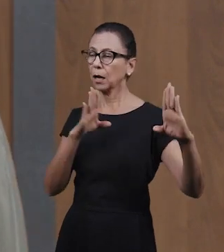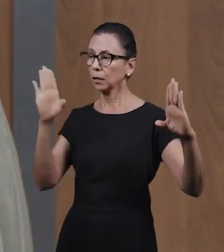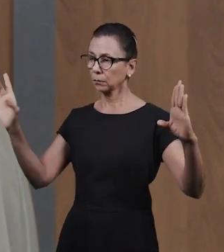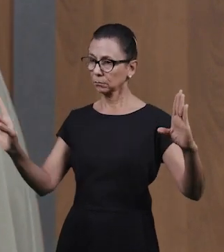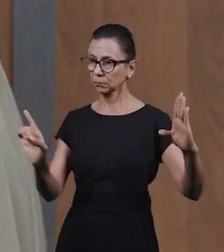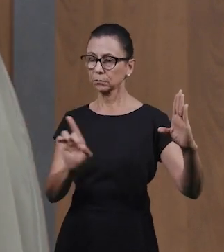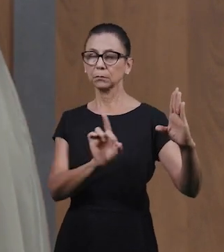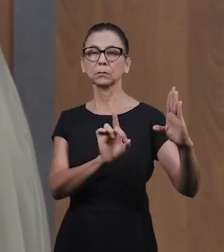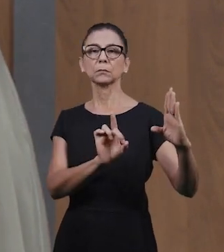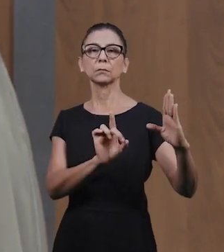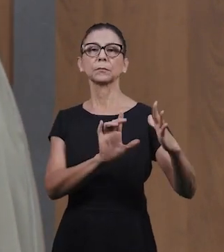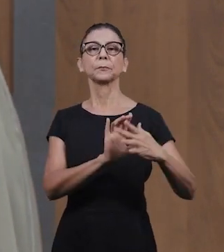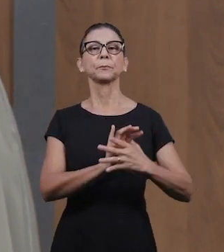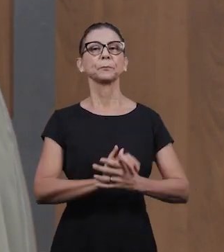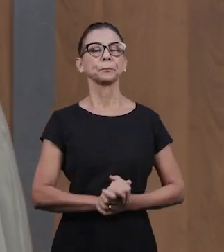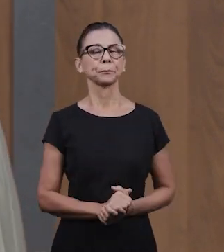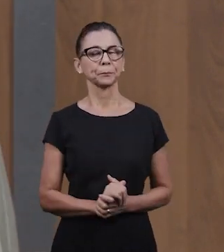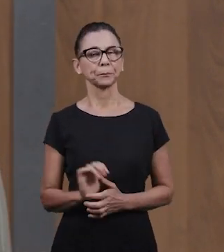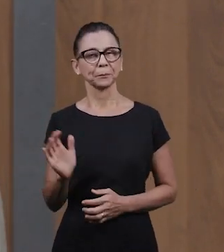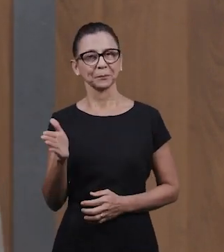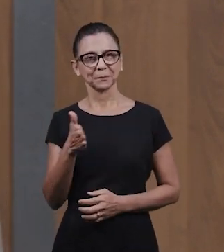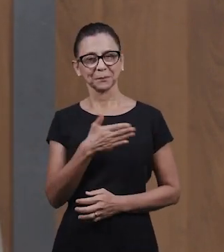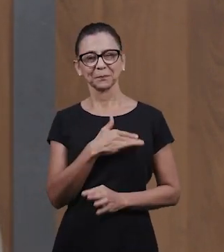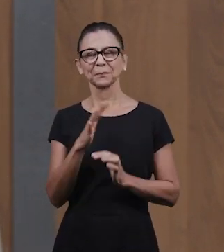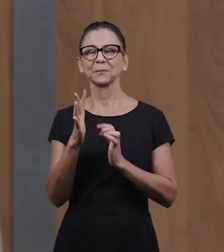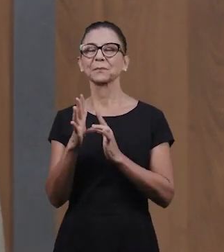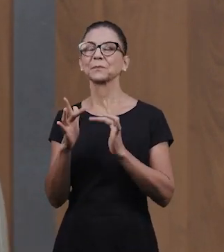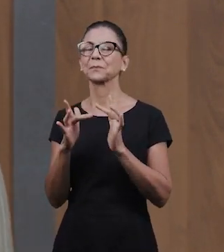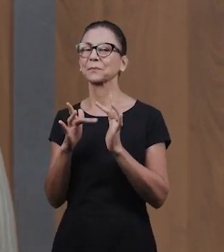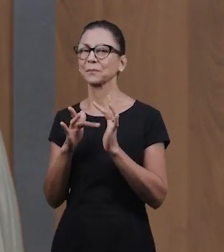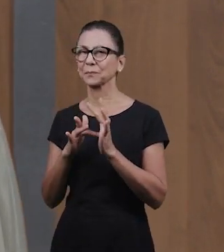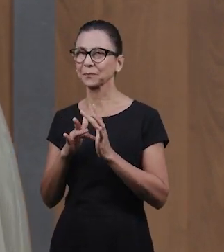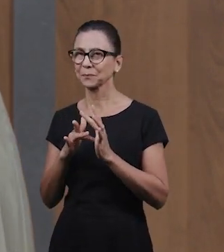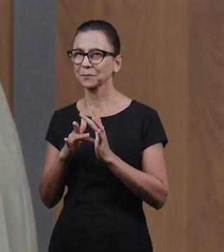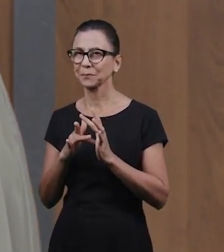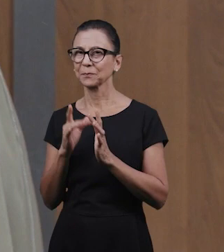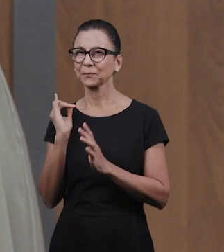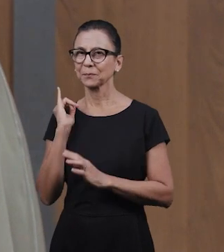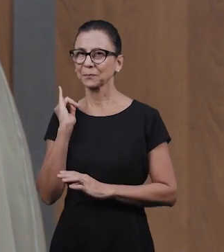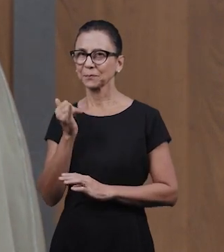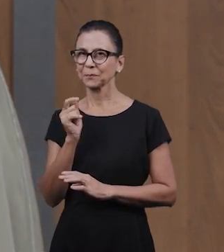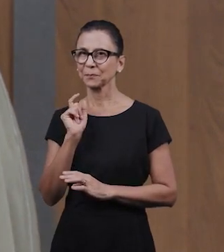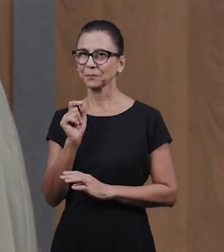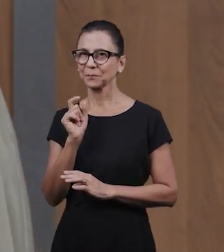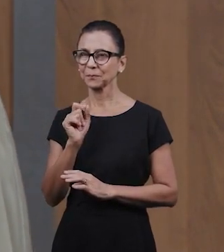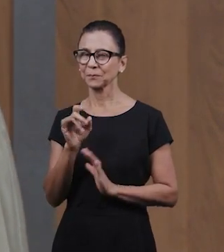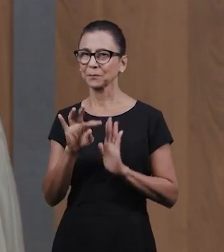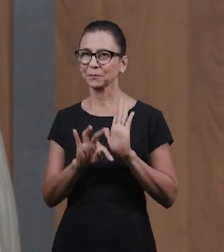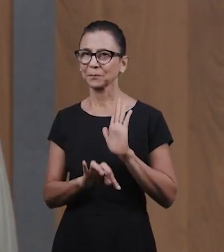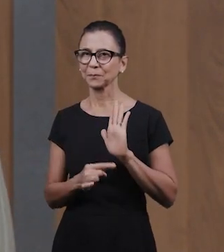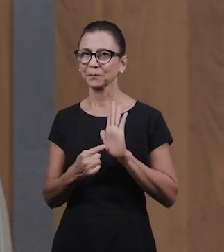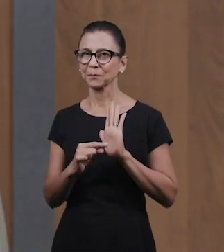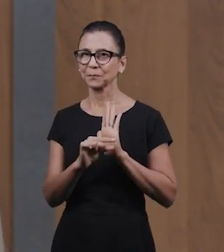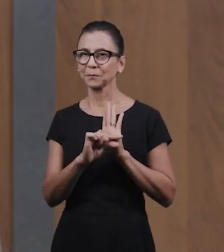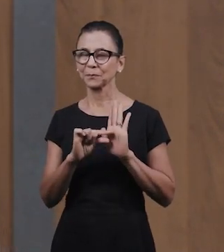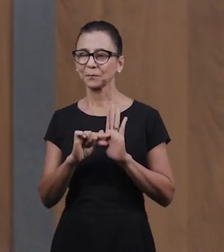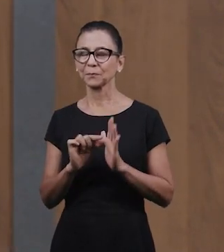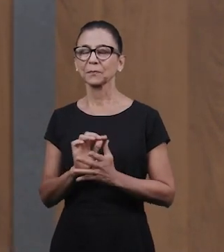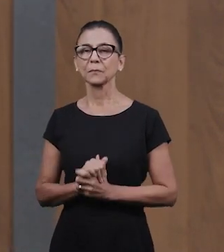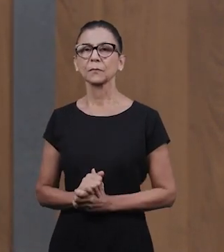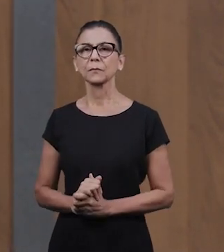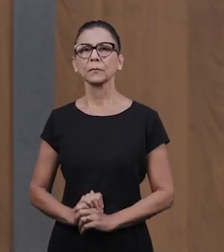vite, afin qu'il puisse entrer. Jésus a dit, nous allons lire le verset de la parole.